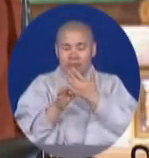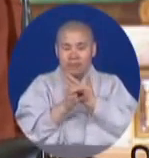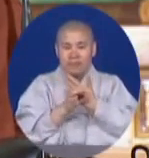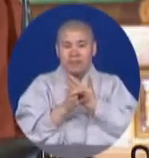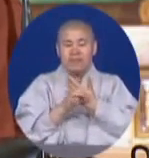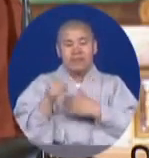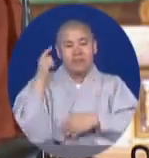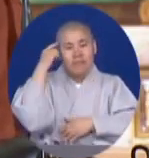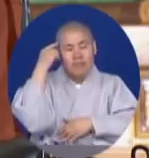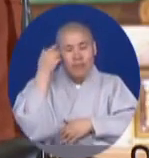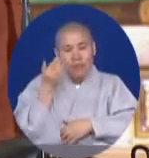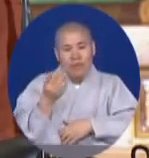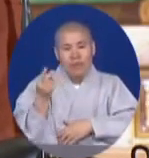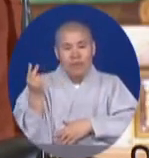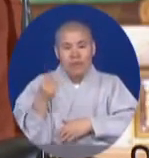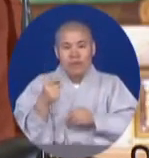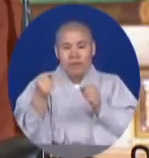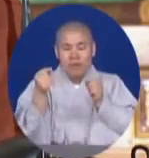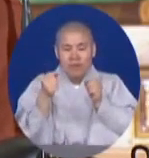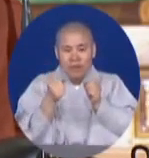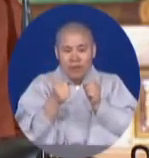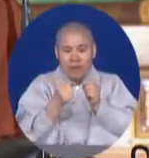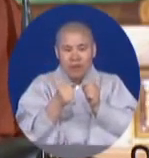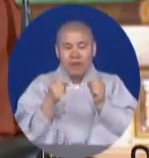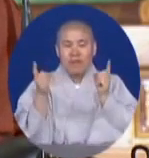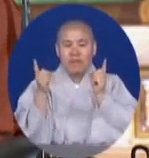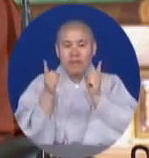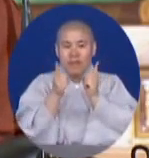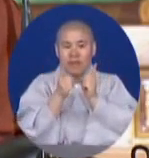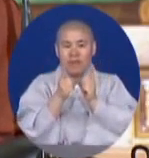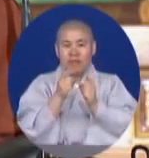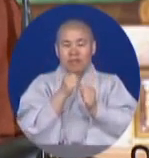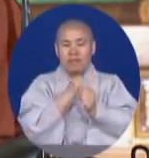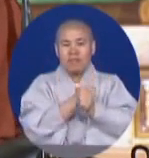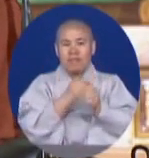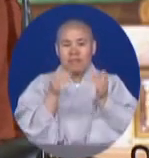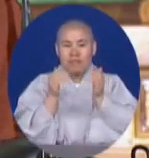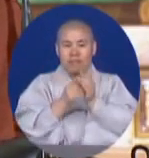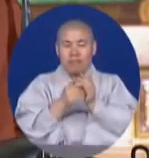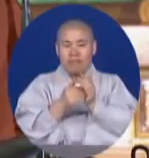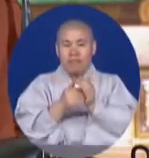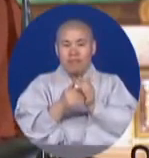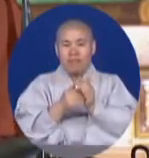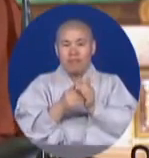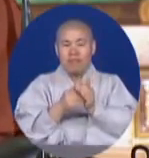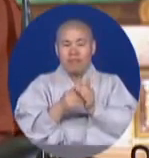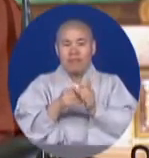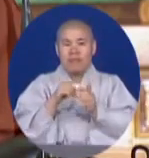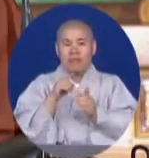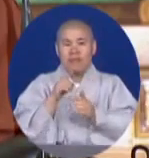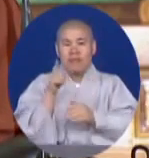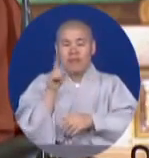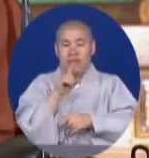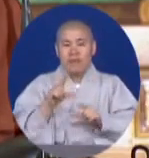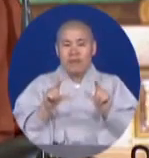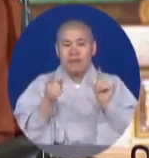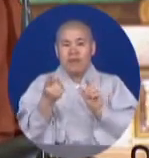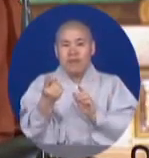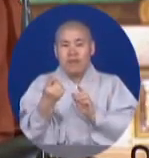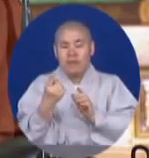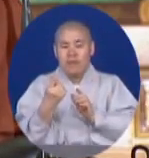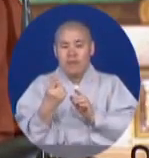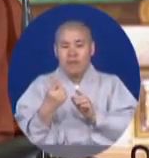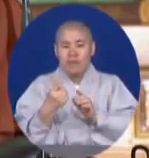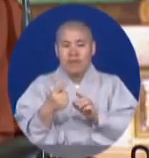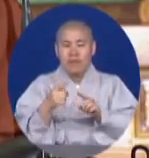묻기도 하고 가까이 뵙기도 하고 그랬는데 한 번은 이제 내려오셔서 그